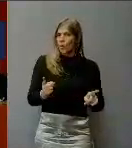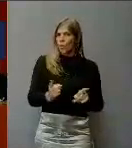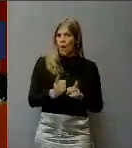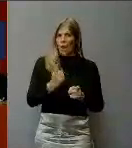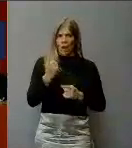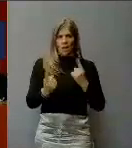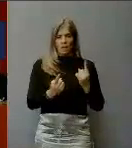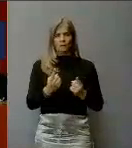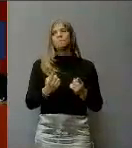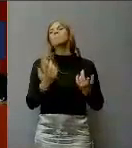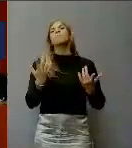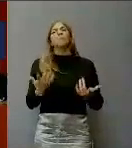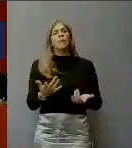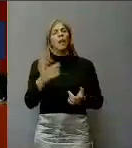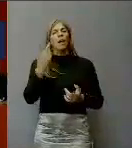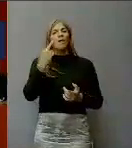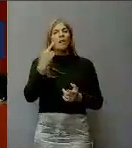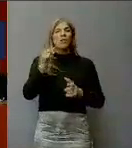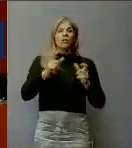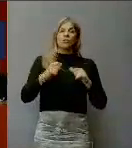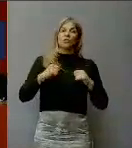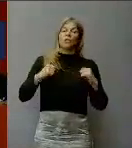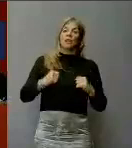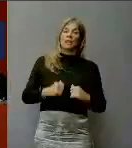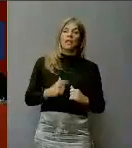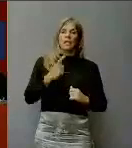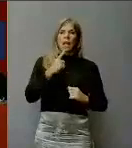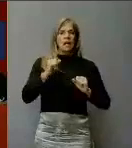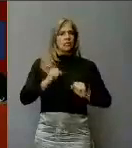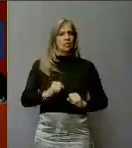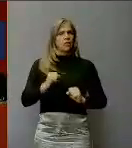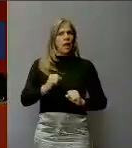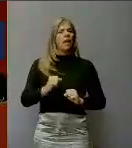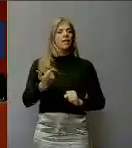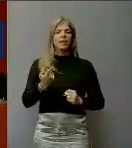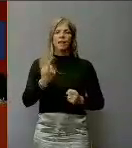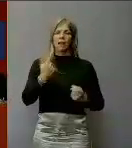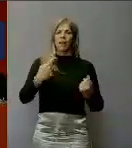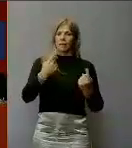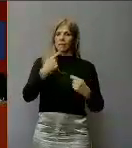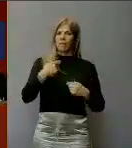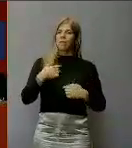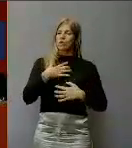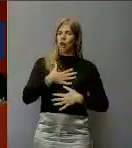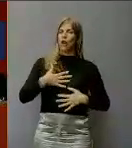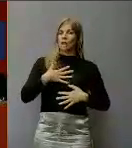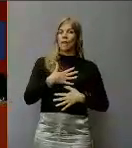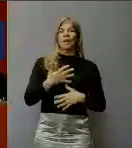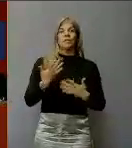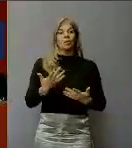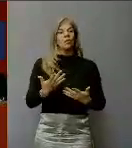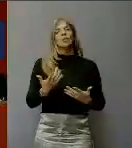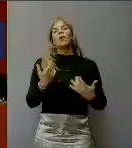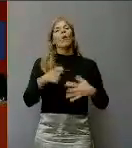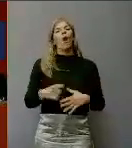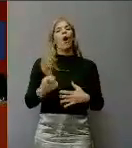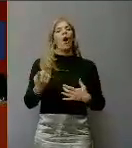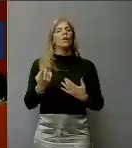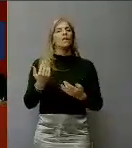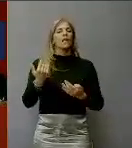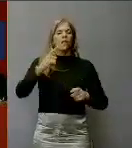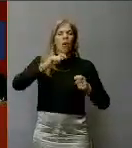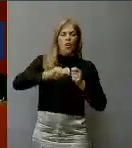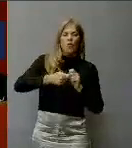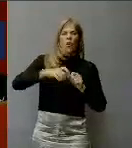devo dire che i cittadini residenti danno segno di essere soddisfatti perché si è evitato il perpetuarsi di atti vandalici